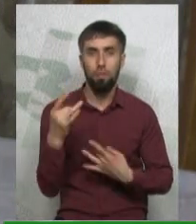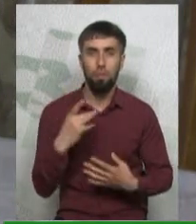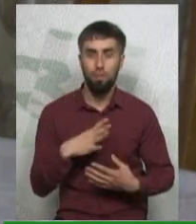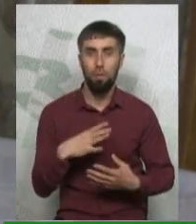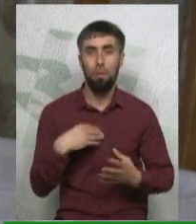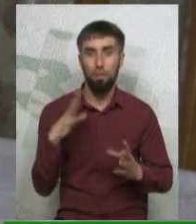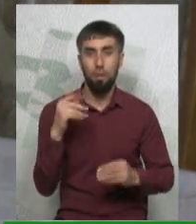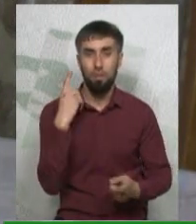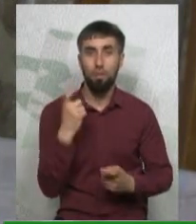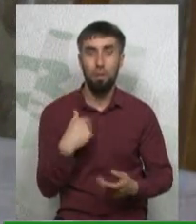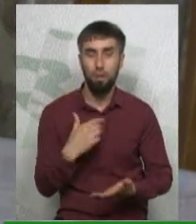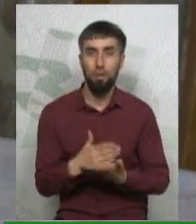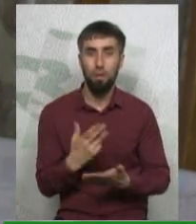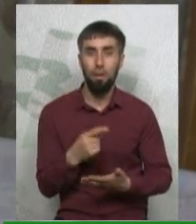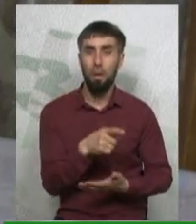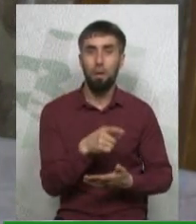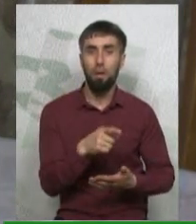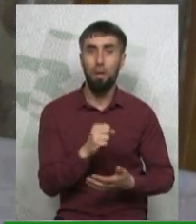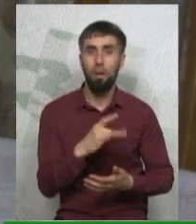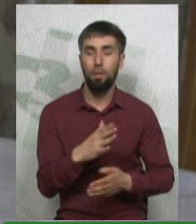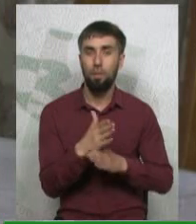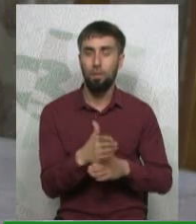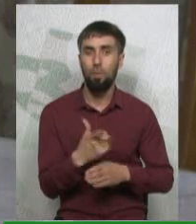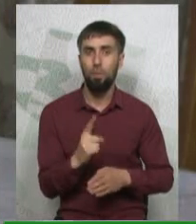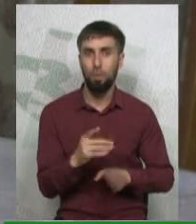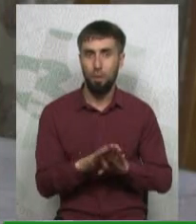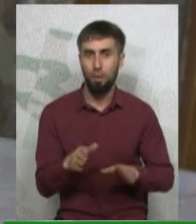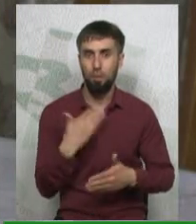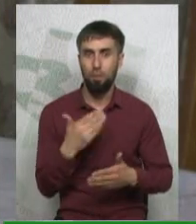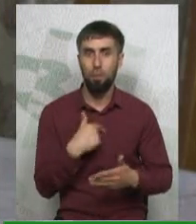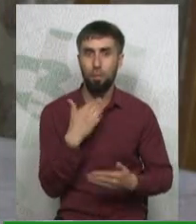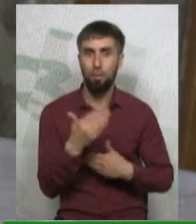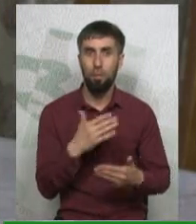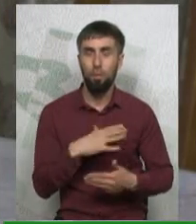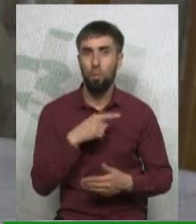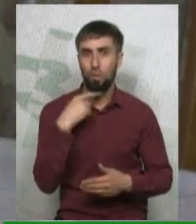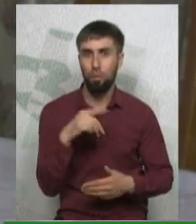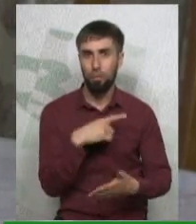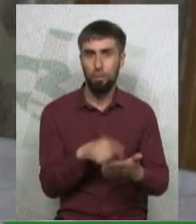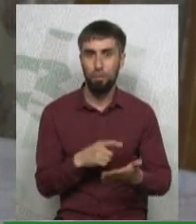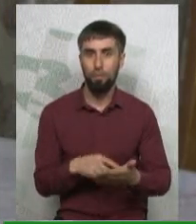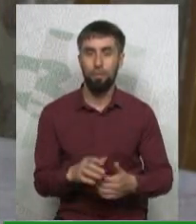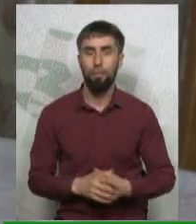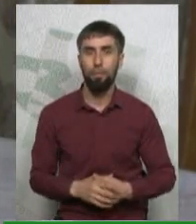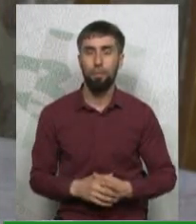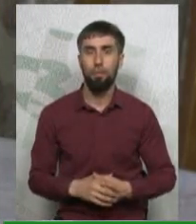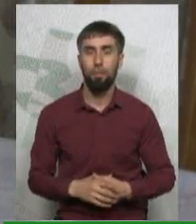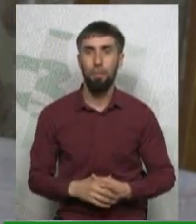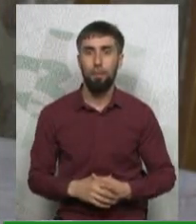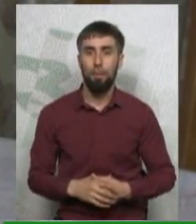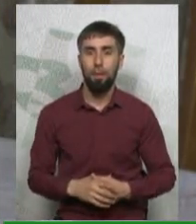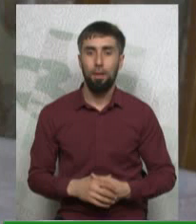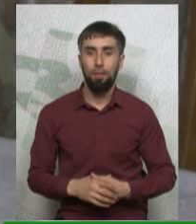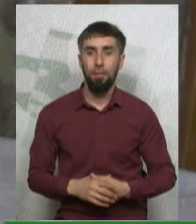же, цинслин чар, одногодка шадуцы же, ну, хамаж мы, я говорю, ну, так по хамучи туус, я шел тэ.